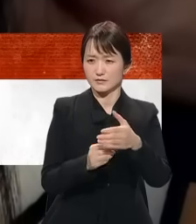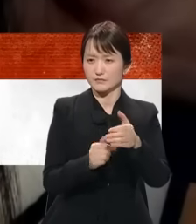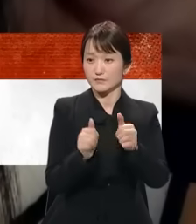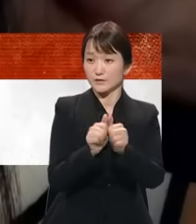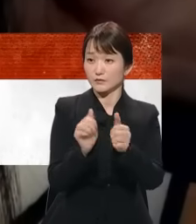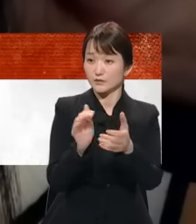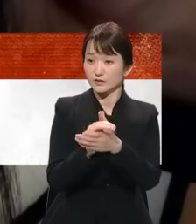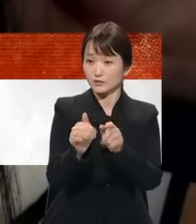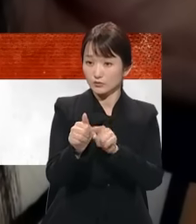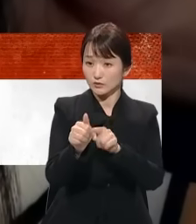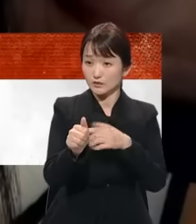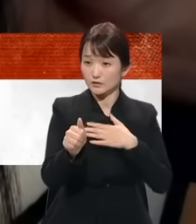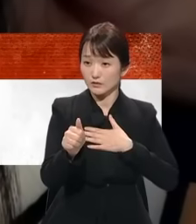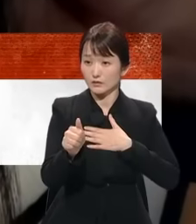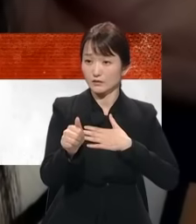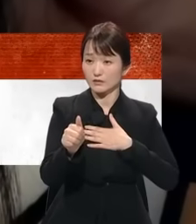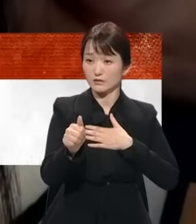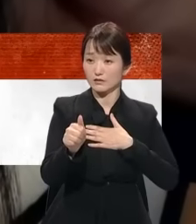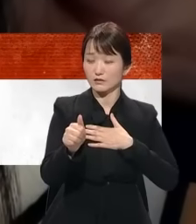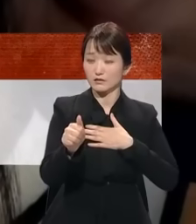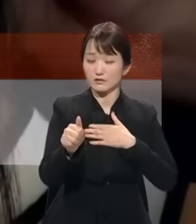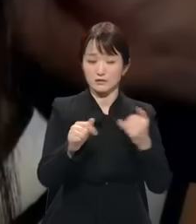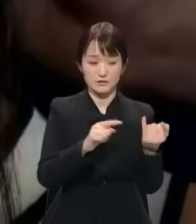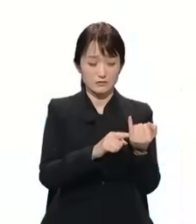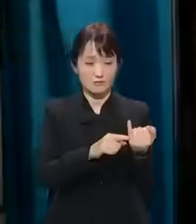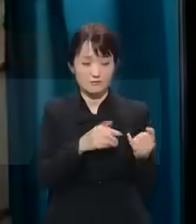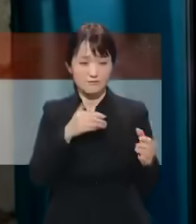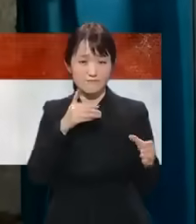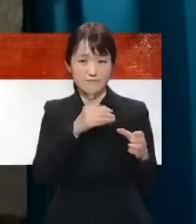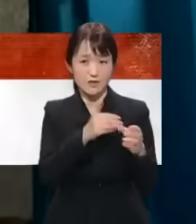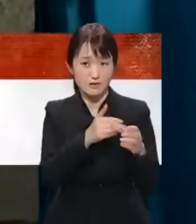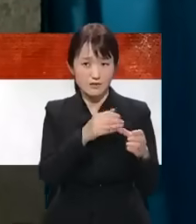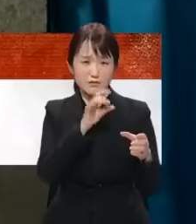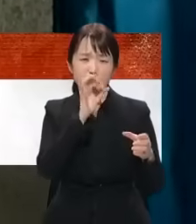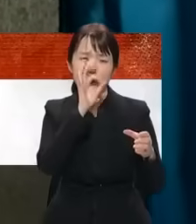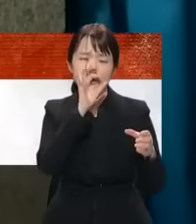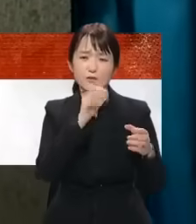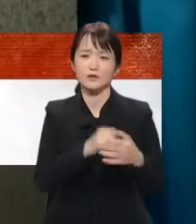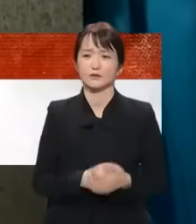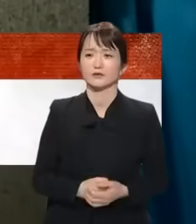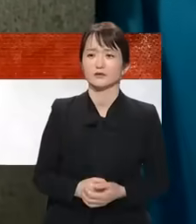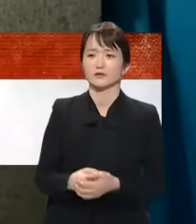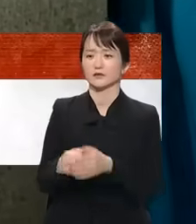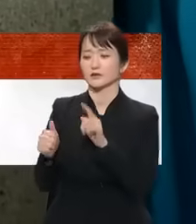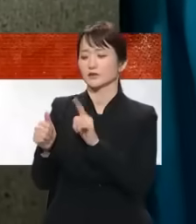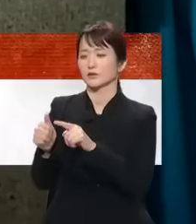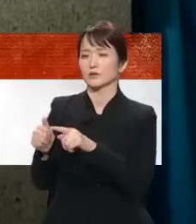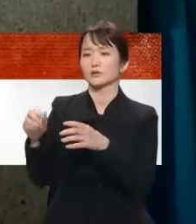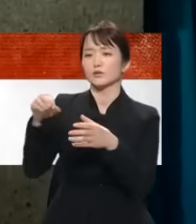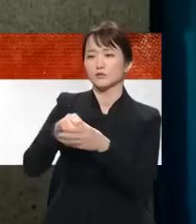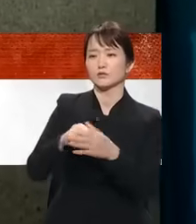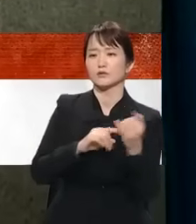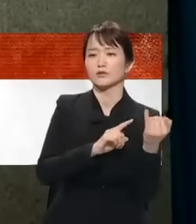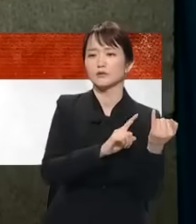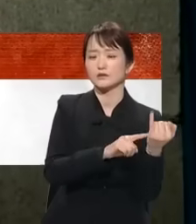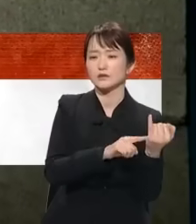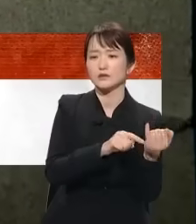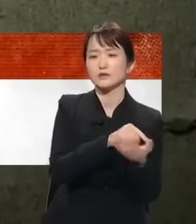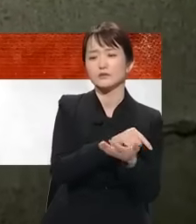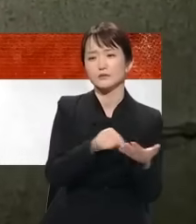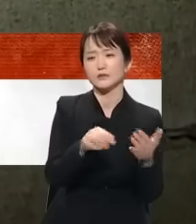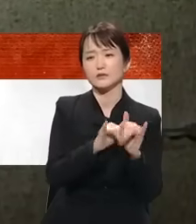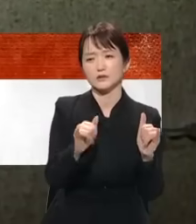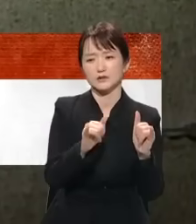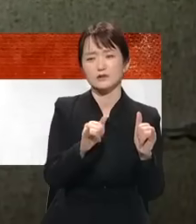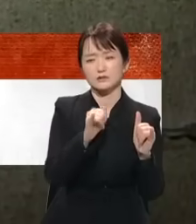제가 거기다 대고 어떻게 그렇게 반항을 할 수 있으며. 근데 이제 너를 비롯한 뭐 걔에서 피해를 받은